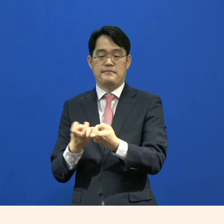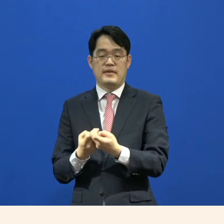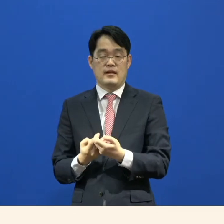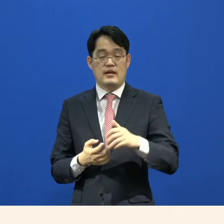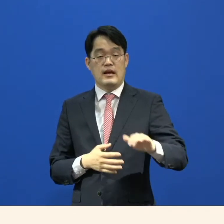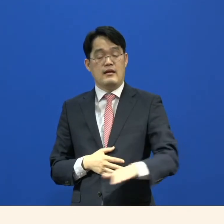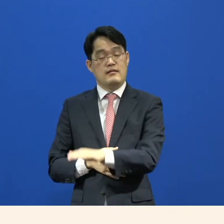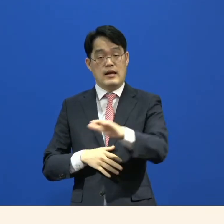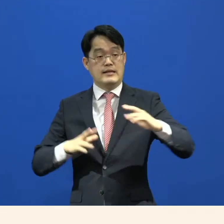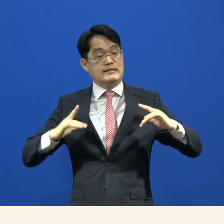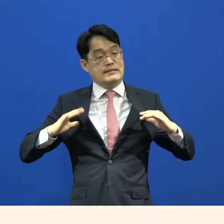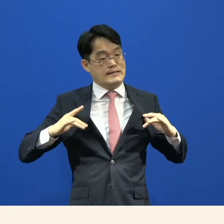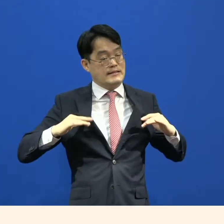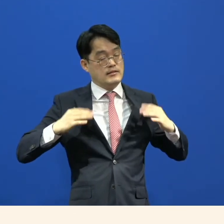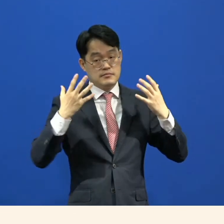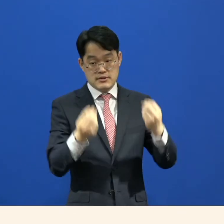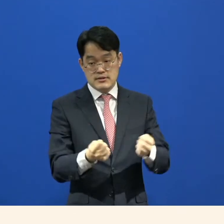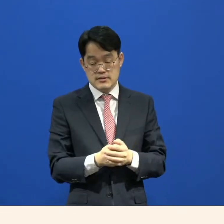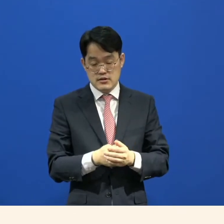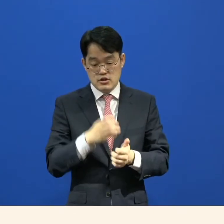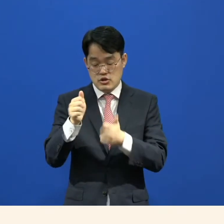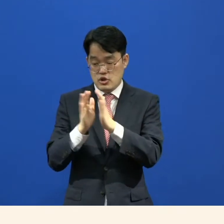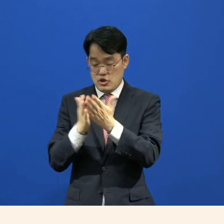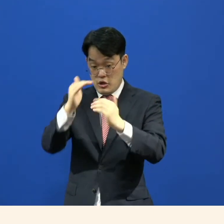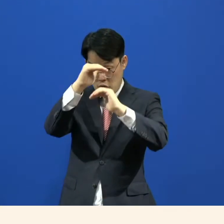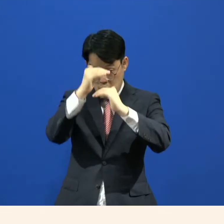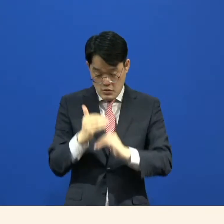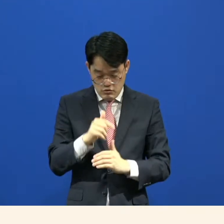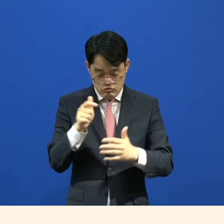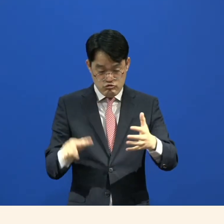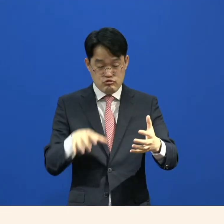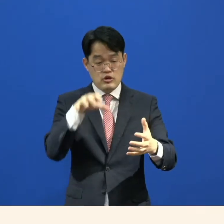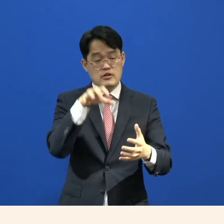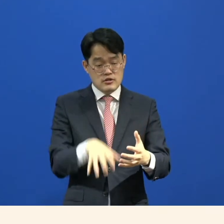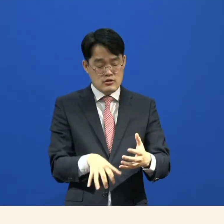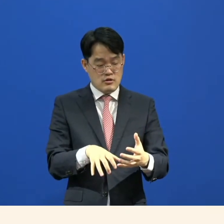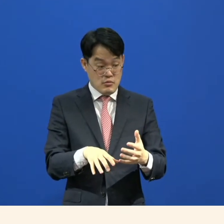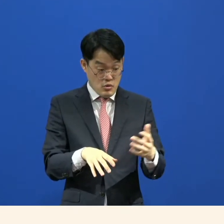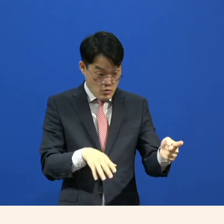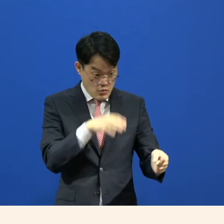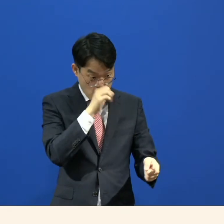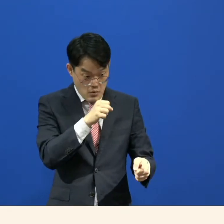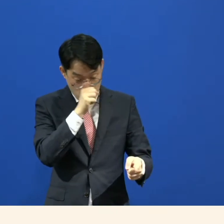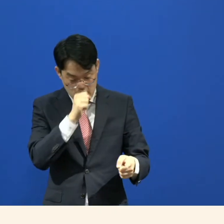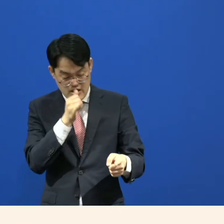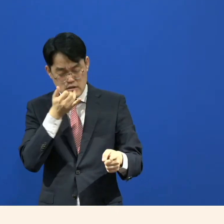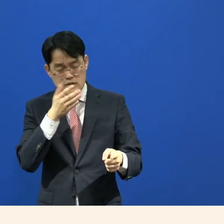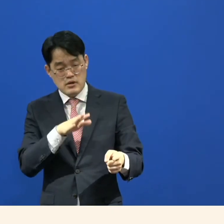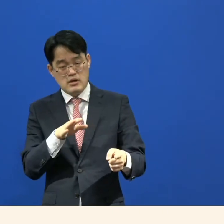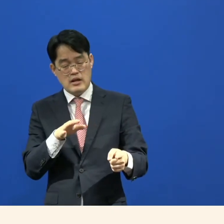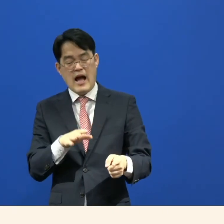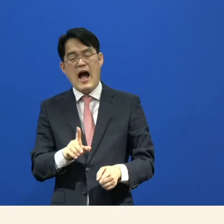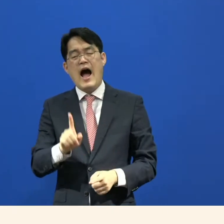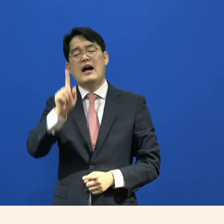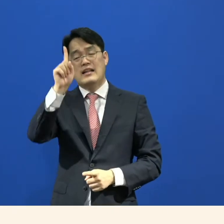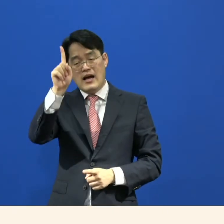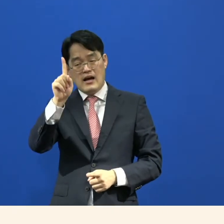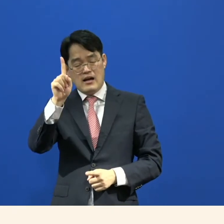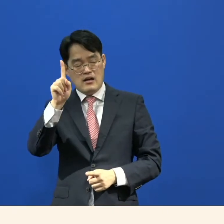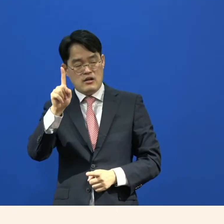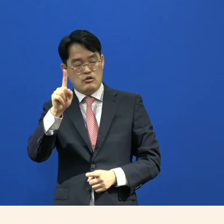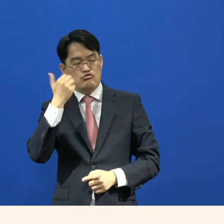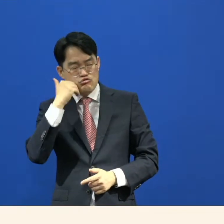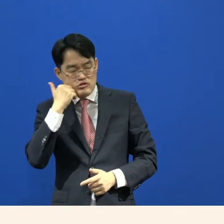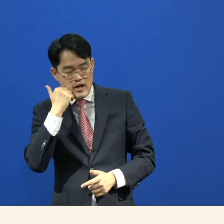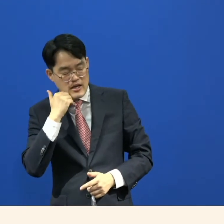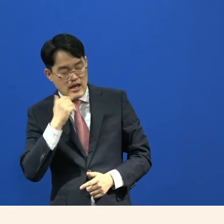중에서도 너무도 귀한 말씀들이 많습니다. 그러나 누군가에게 한 가지 말해 주어야 한다면 무엇이 가장 복된 소식일 수 있을까?